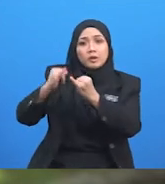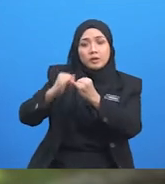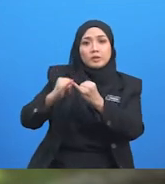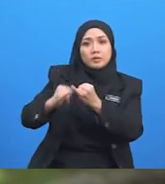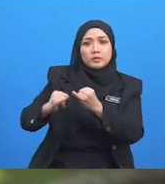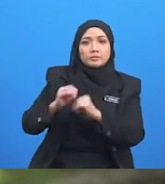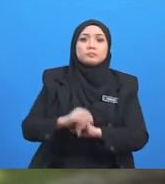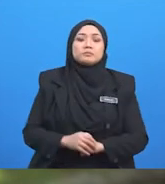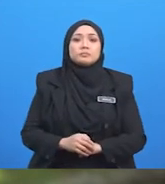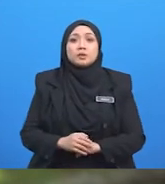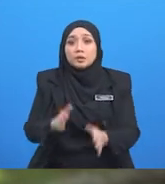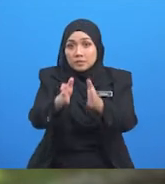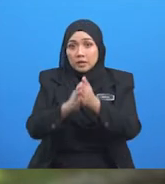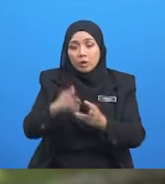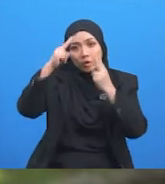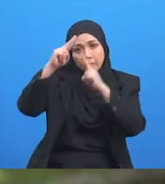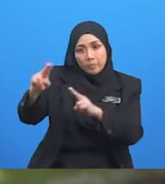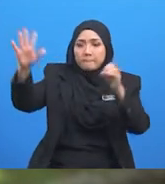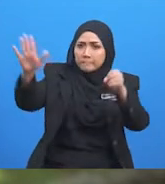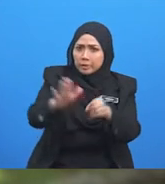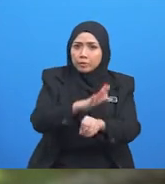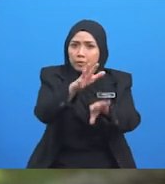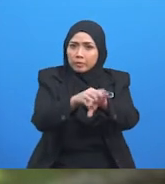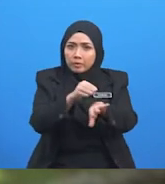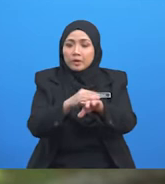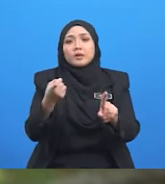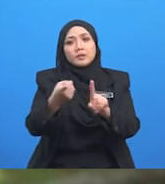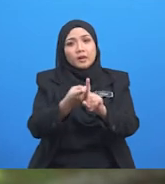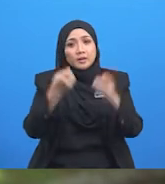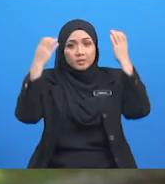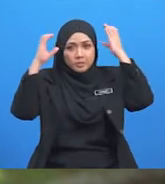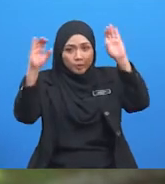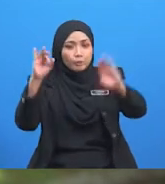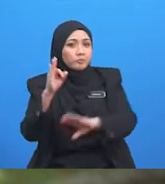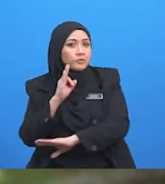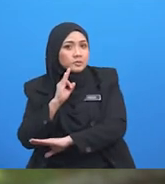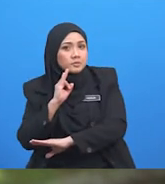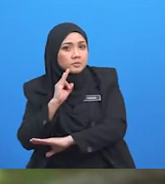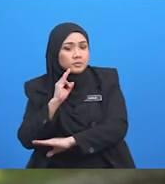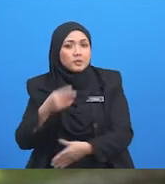zaman. Salam hormat penuh kemesraan daripada saya, Cikgu Fiza.